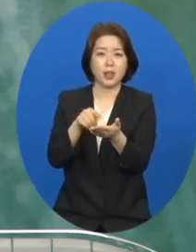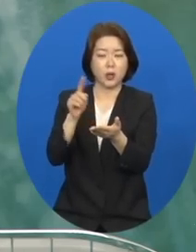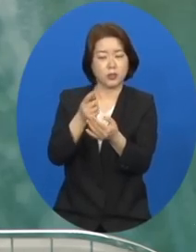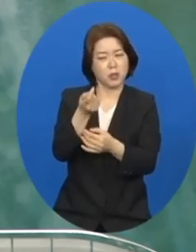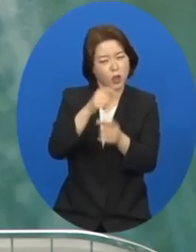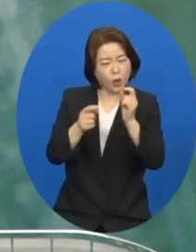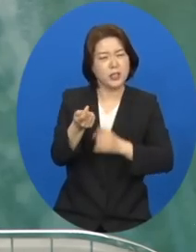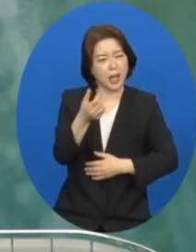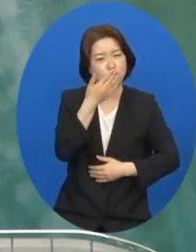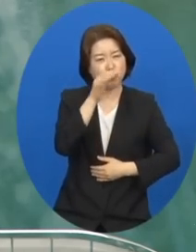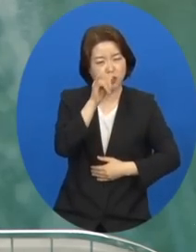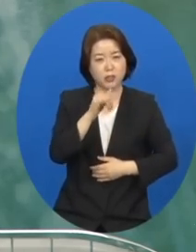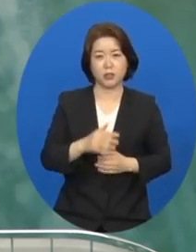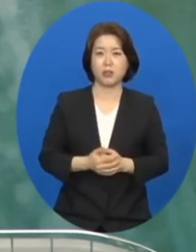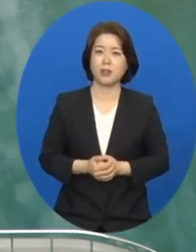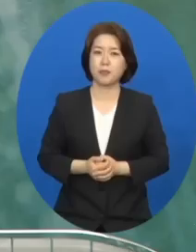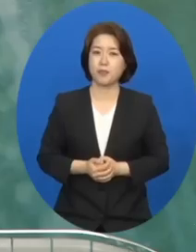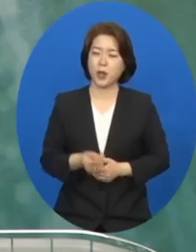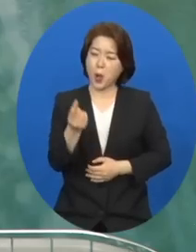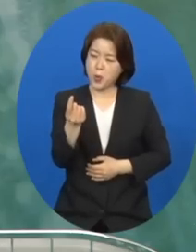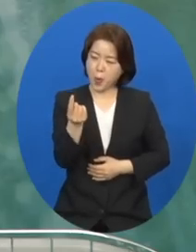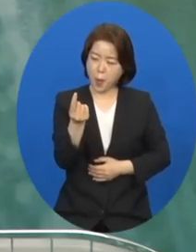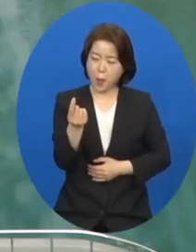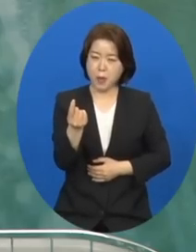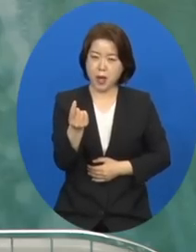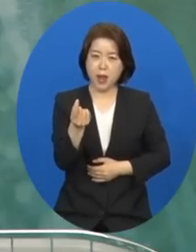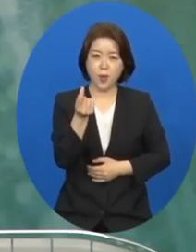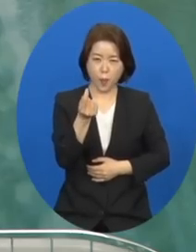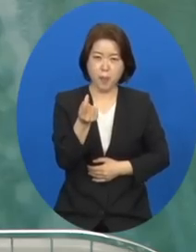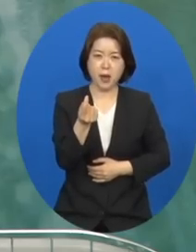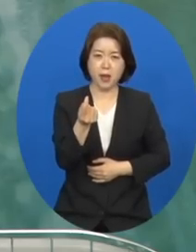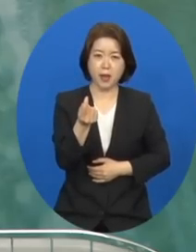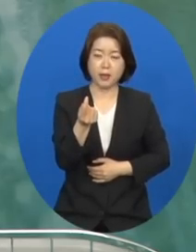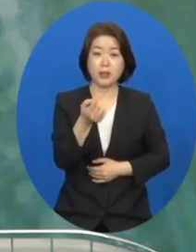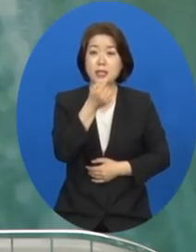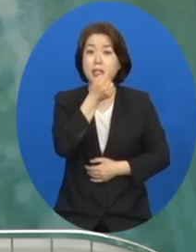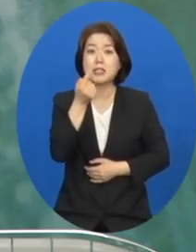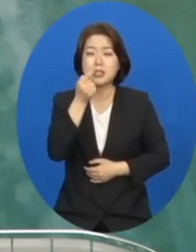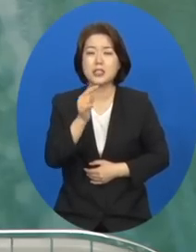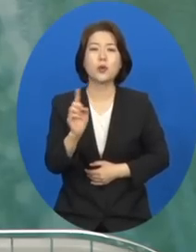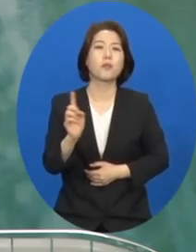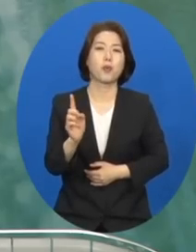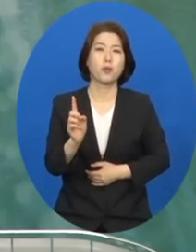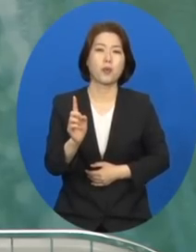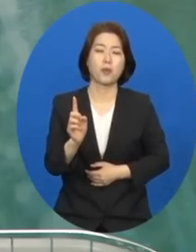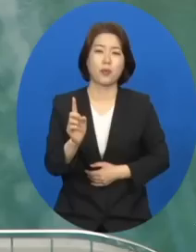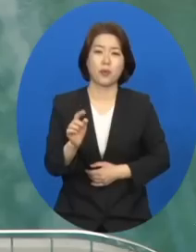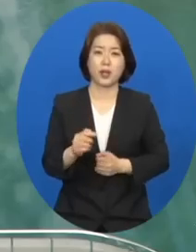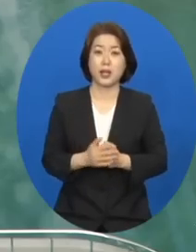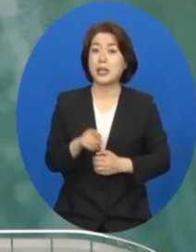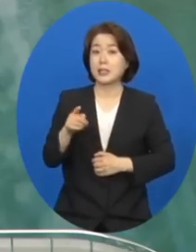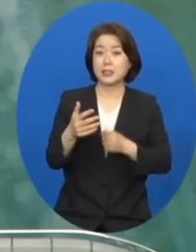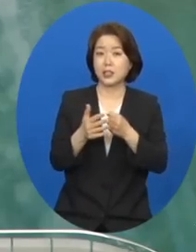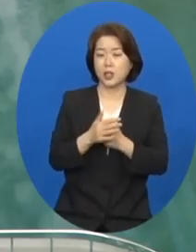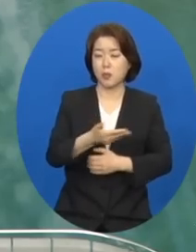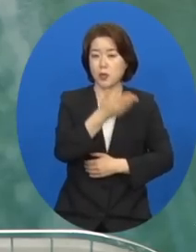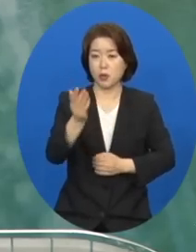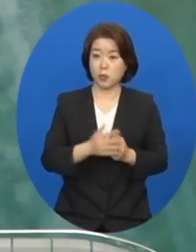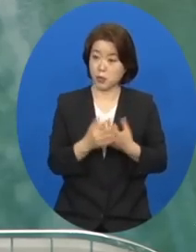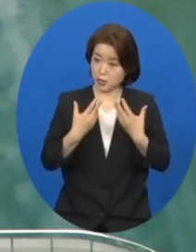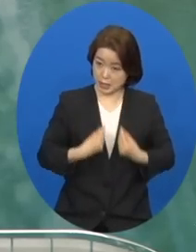작을 수도 있어요 손톱만한 증거는 무엇이오 그렇다면 여러분 날씨